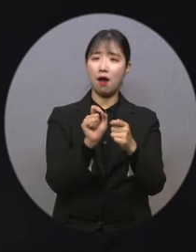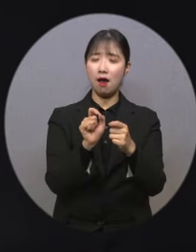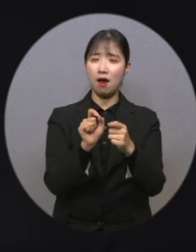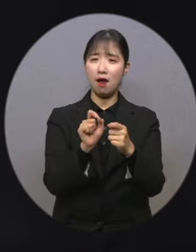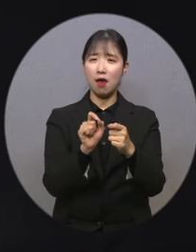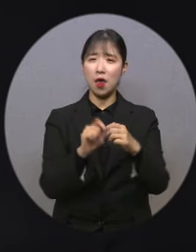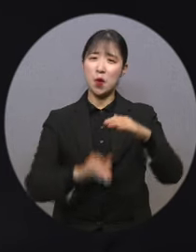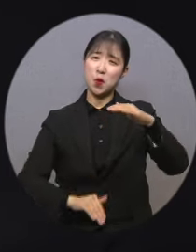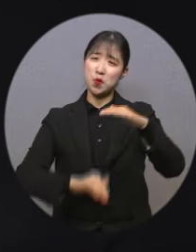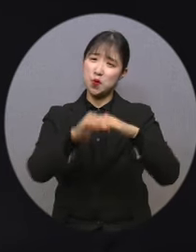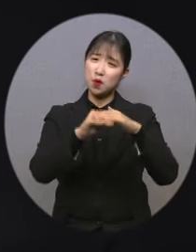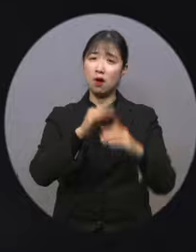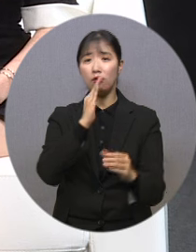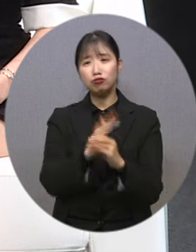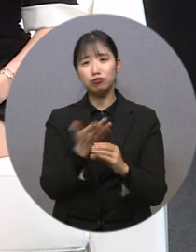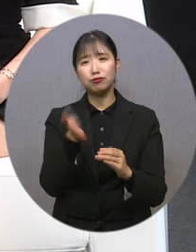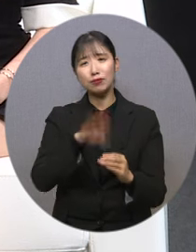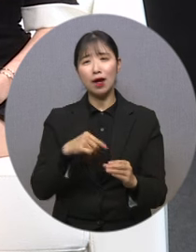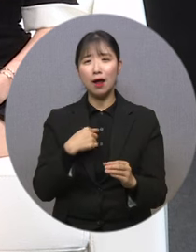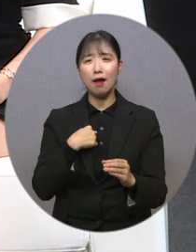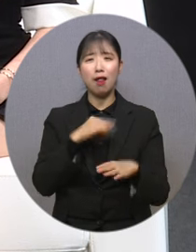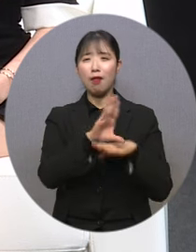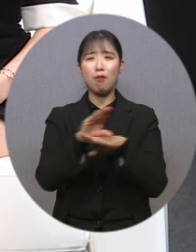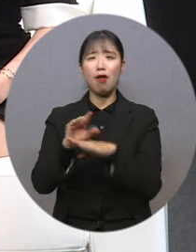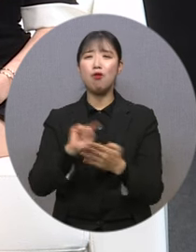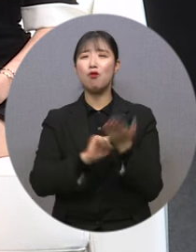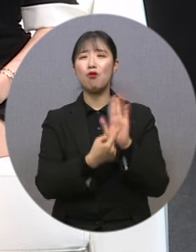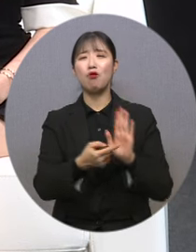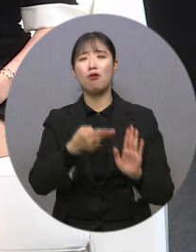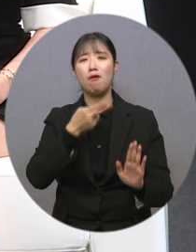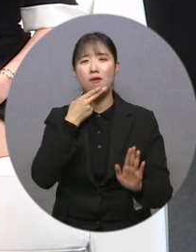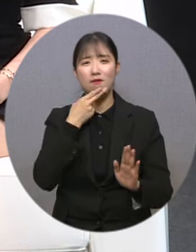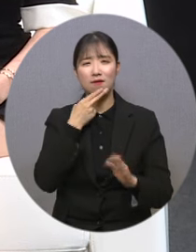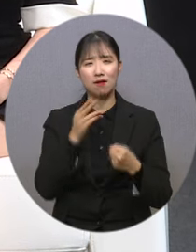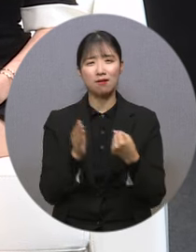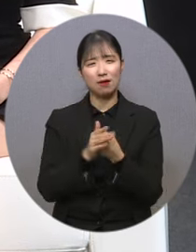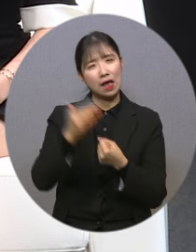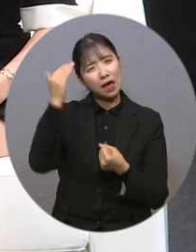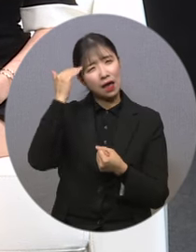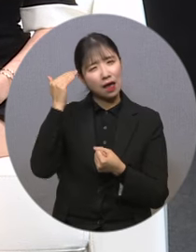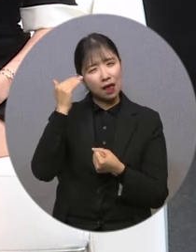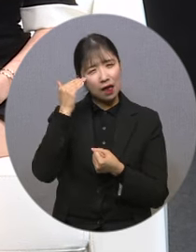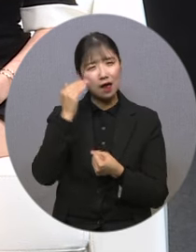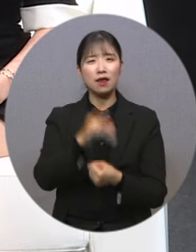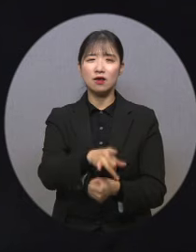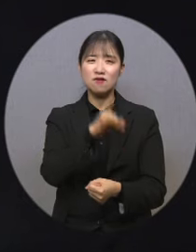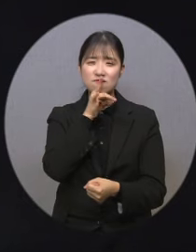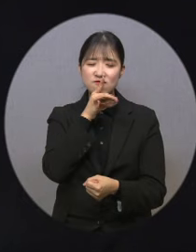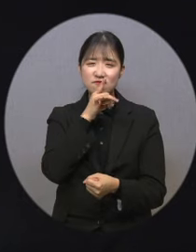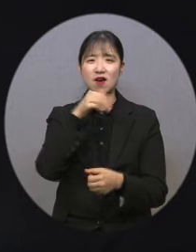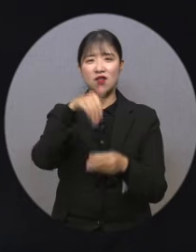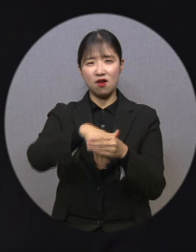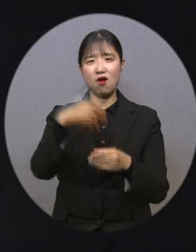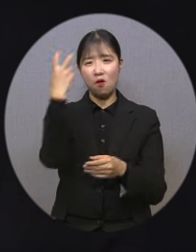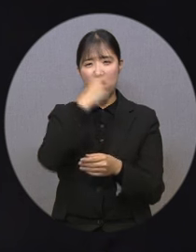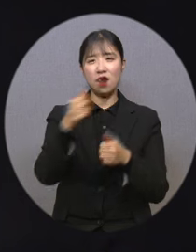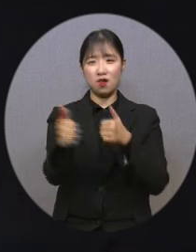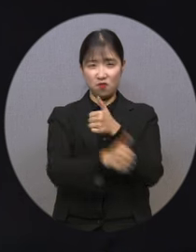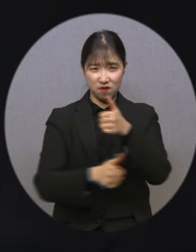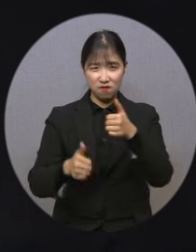볼 안해줘요 이런 께서 거기에 대해서는 대한민국의 중앙 선거 안위와